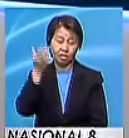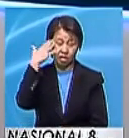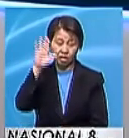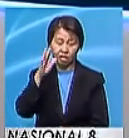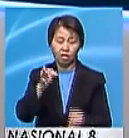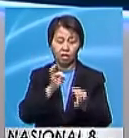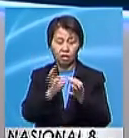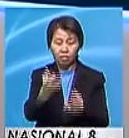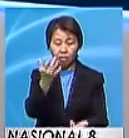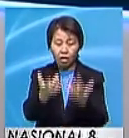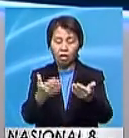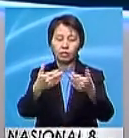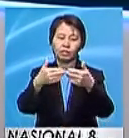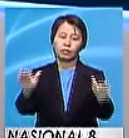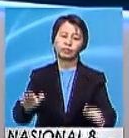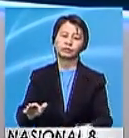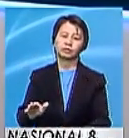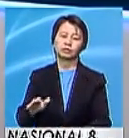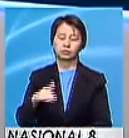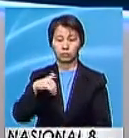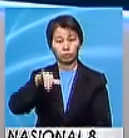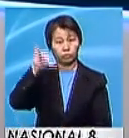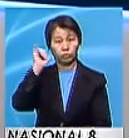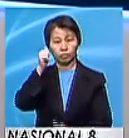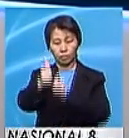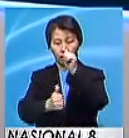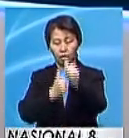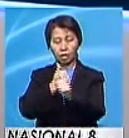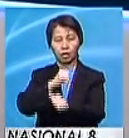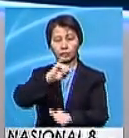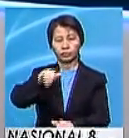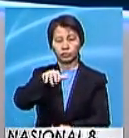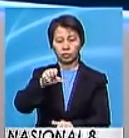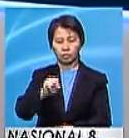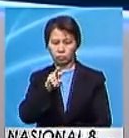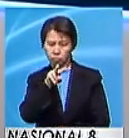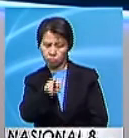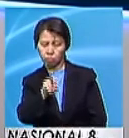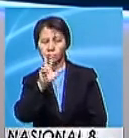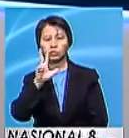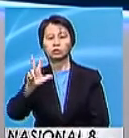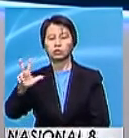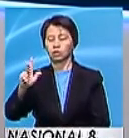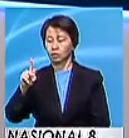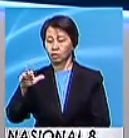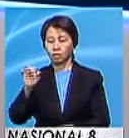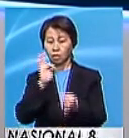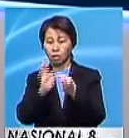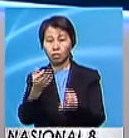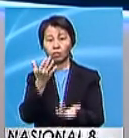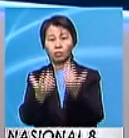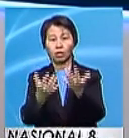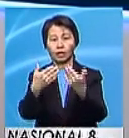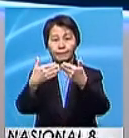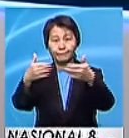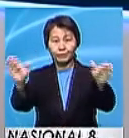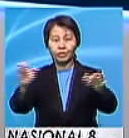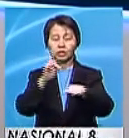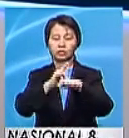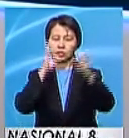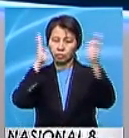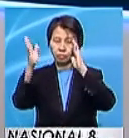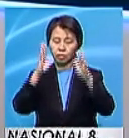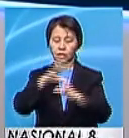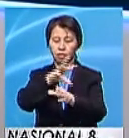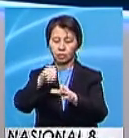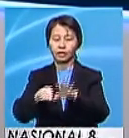pembakaran terbuka. Sehingga semalam, Jabatan Alam Sekitar telah mengesan 33 kes pembakaran terbuka di seluruh negara,